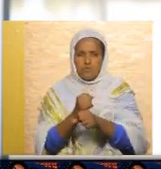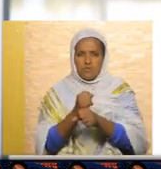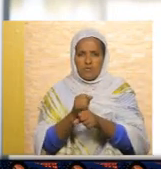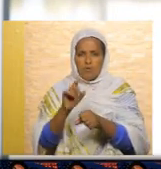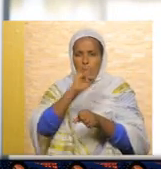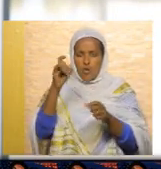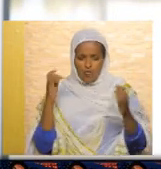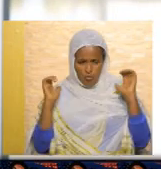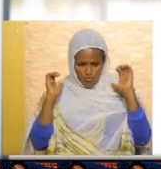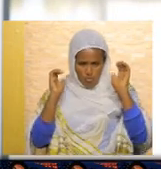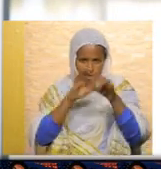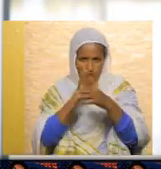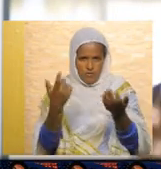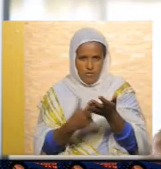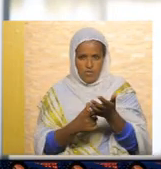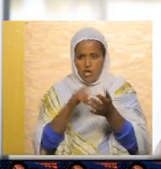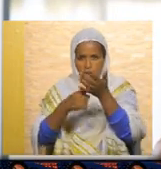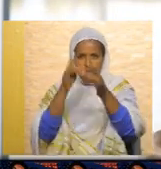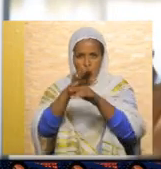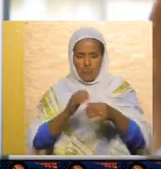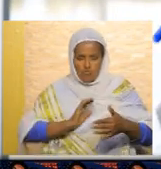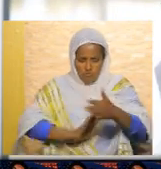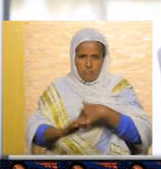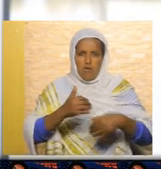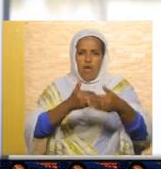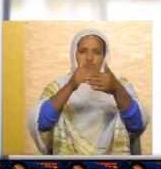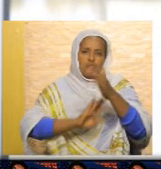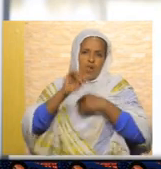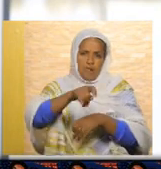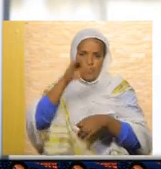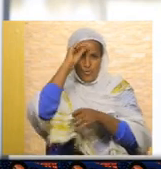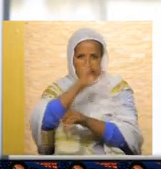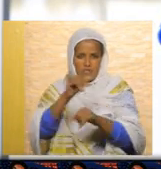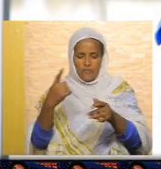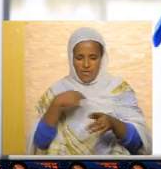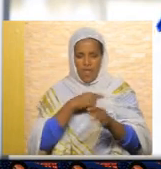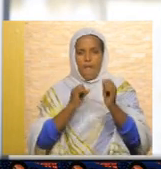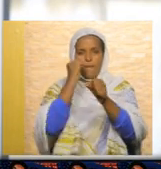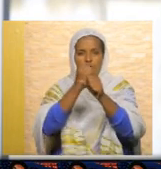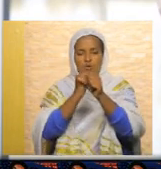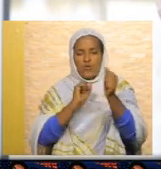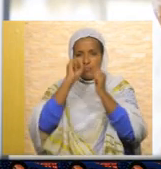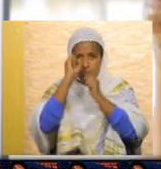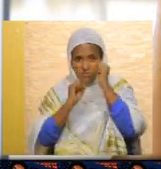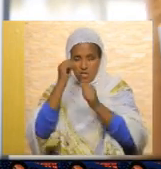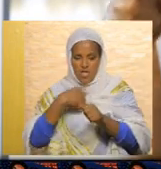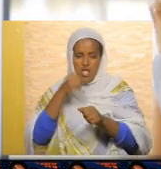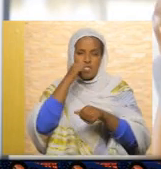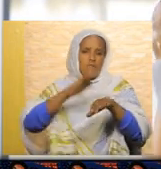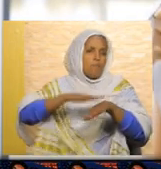በተቃቀስኳቸው ባነበብኳቸውም በተነገረኝ በሰውነት ነው እኩልነታቸው እንጂ በሚሰሩ